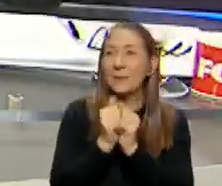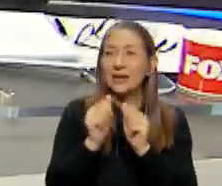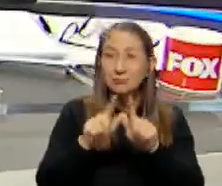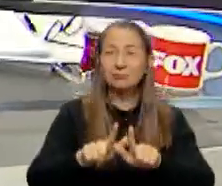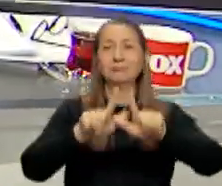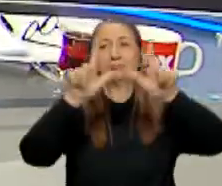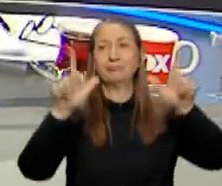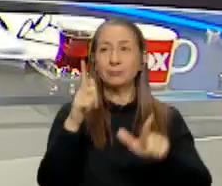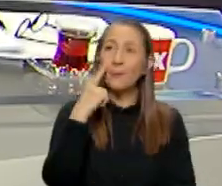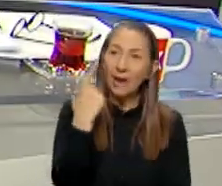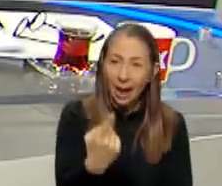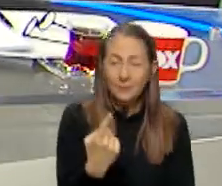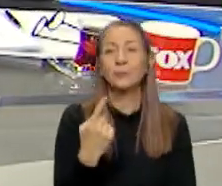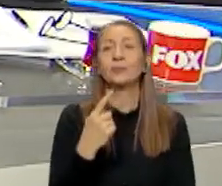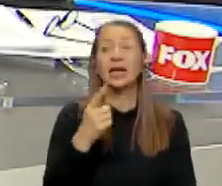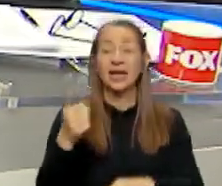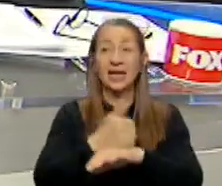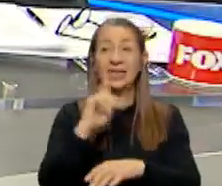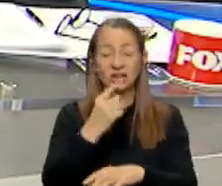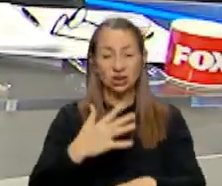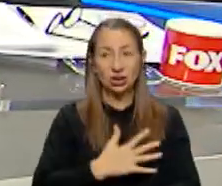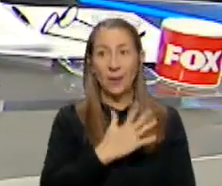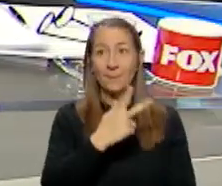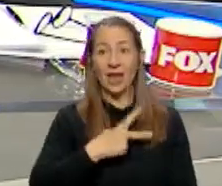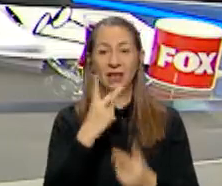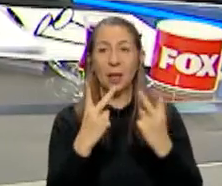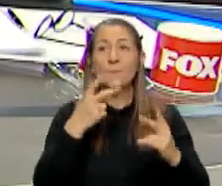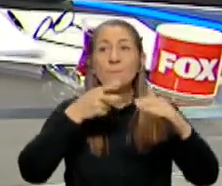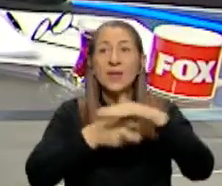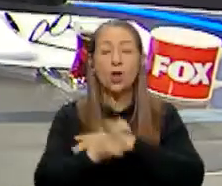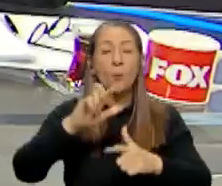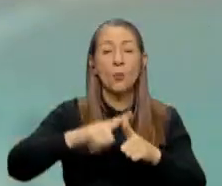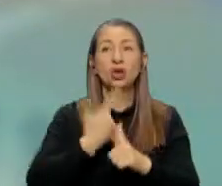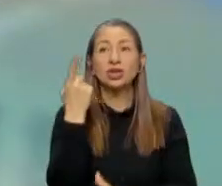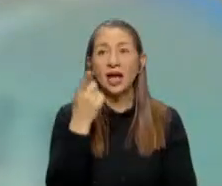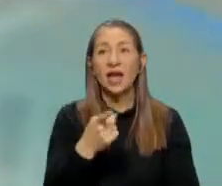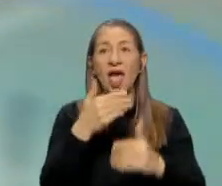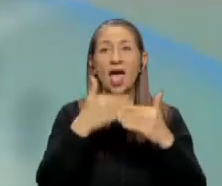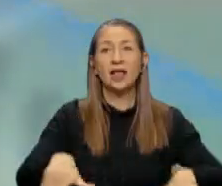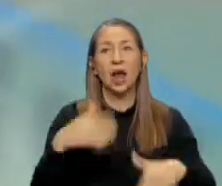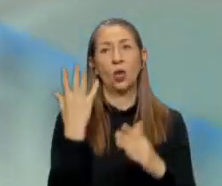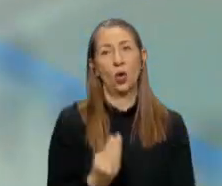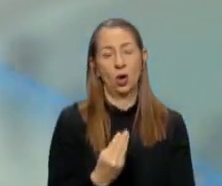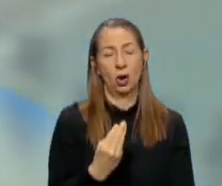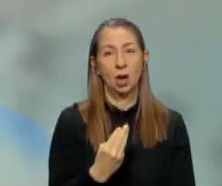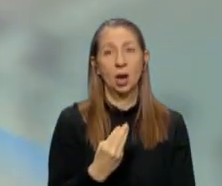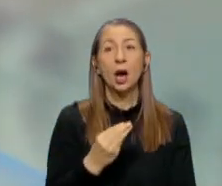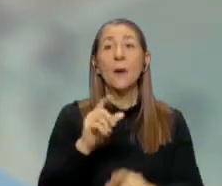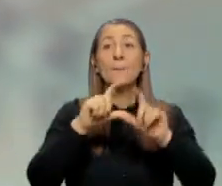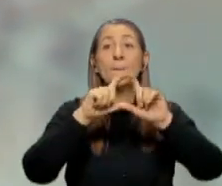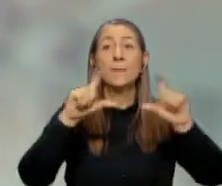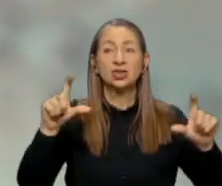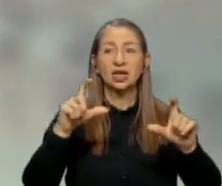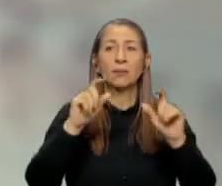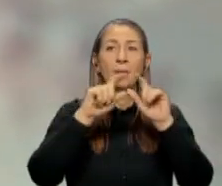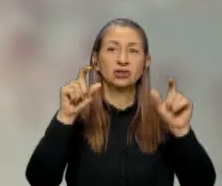bir büyütelim Bir bakalım iktidar CHP'li belediyelerin Metro projelerini engel oluyor manşet